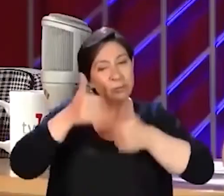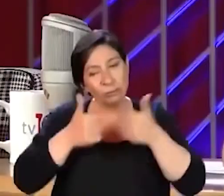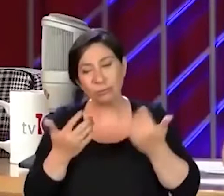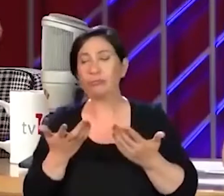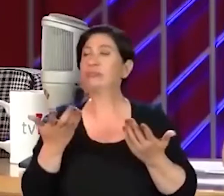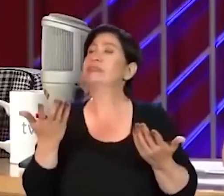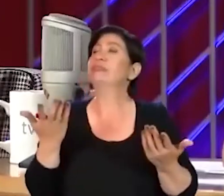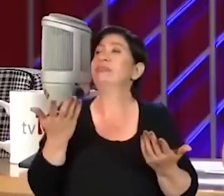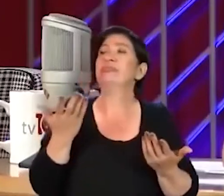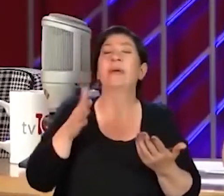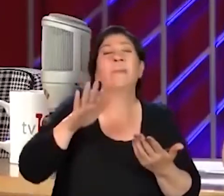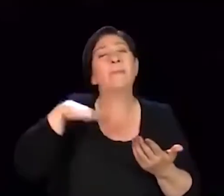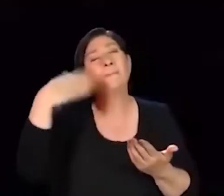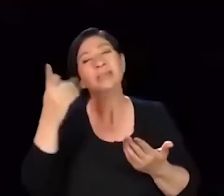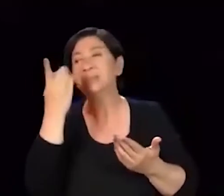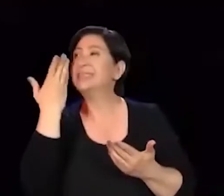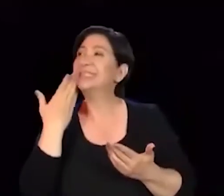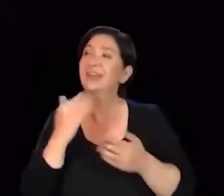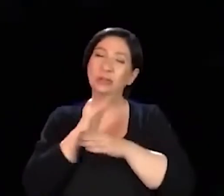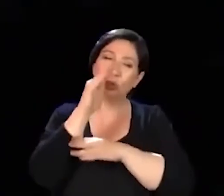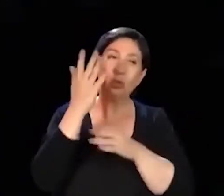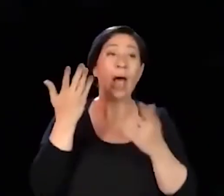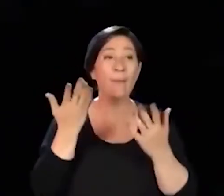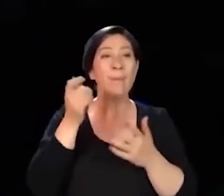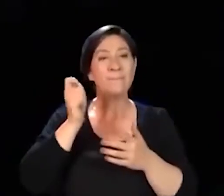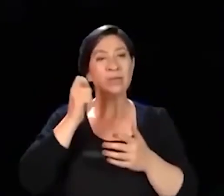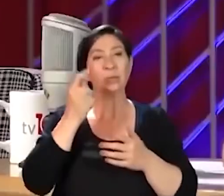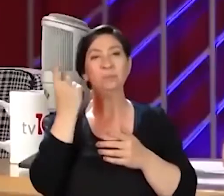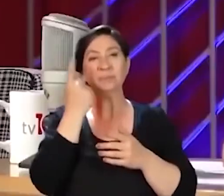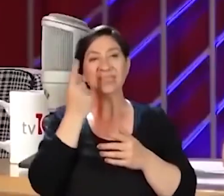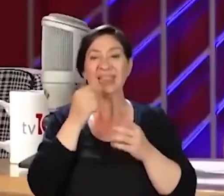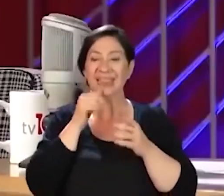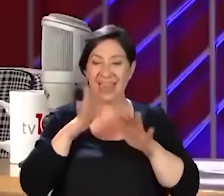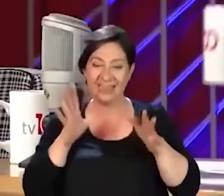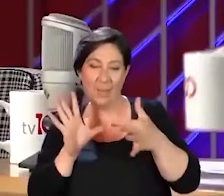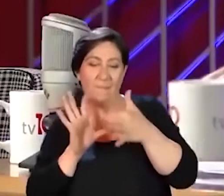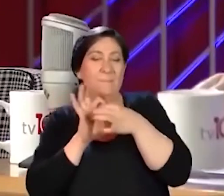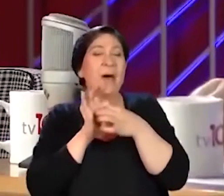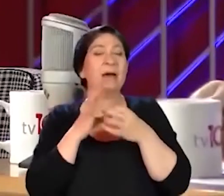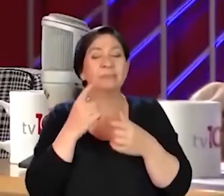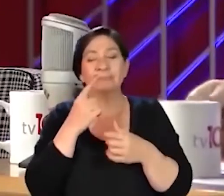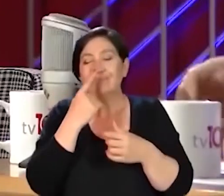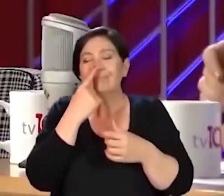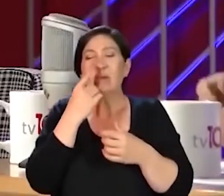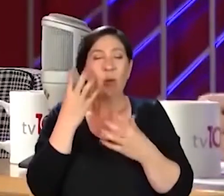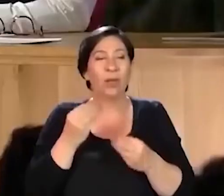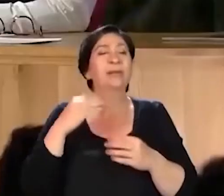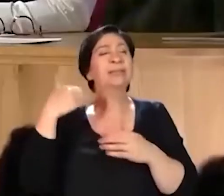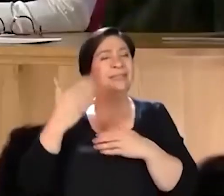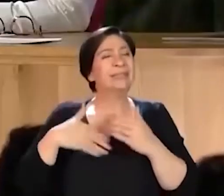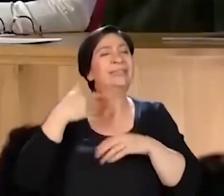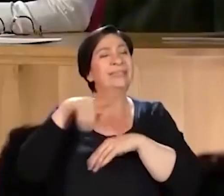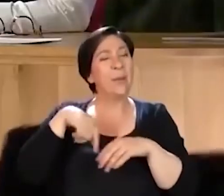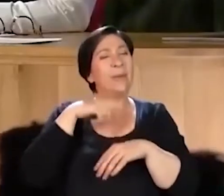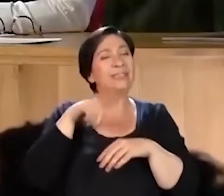ya Başka türlü zevklerini yaşıyorsun duanın ama mecbur bir şekilde denizin bir parçası oluyorsun orada ve gel zaman git